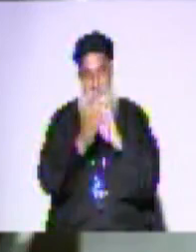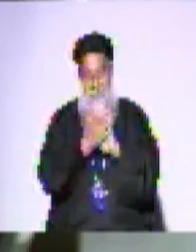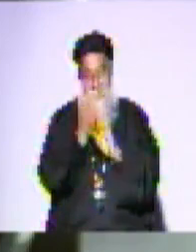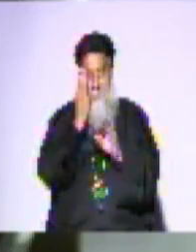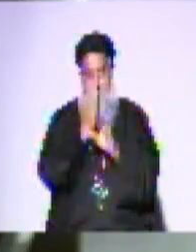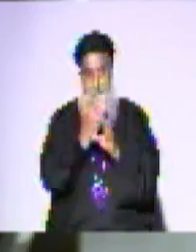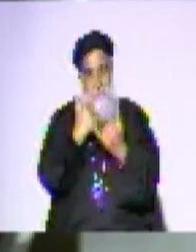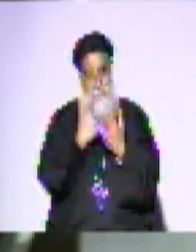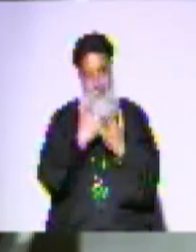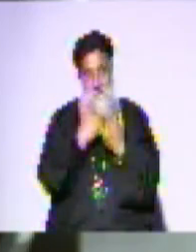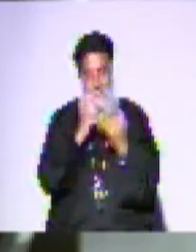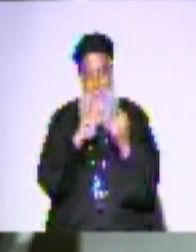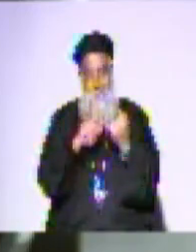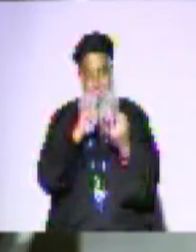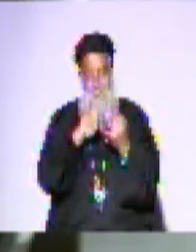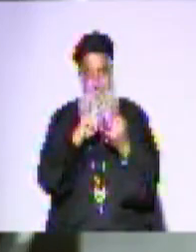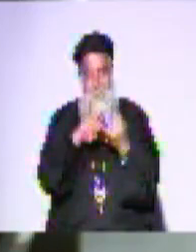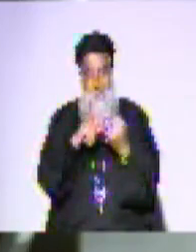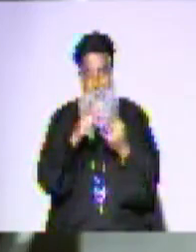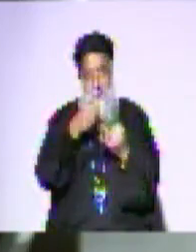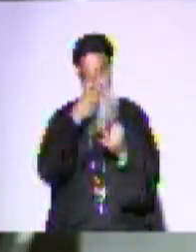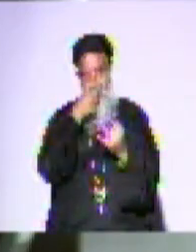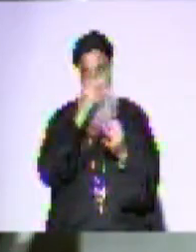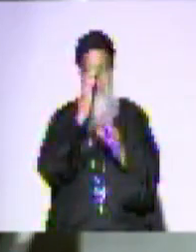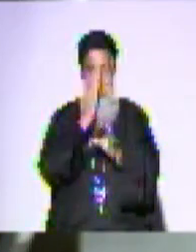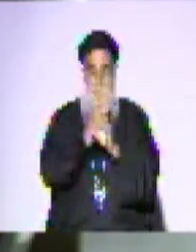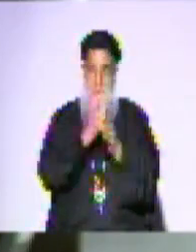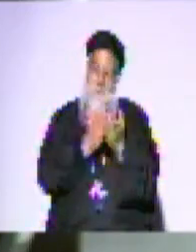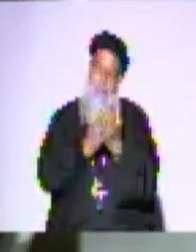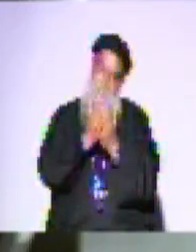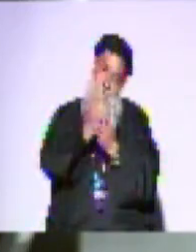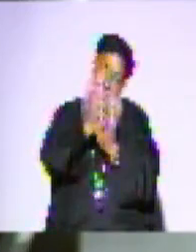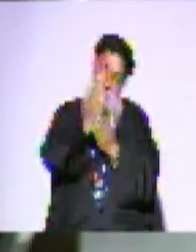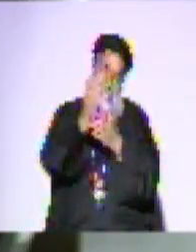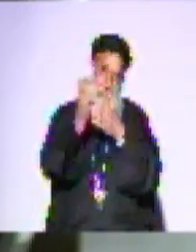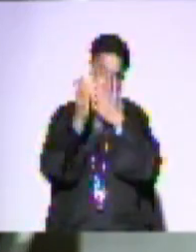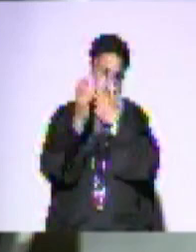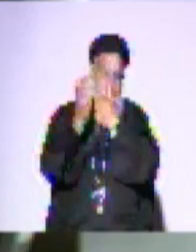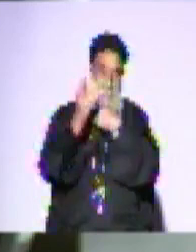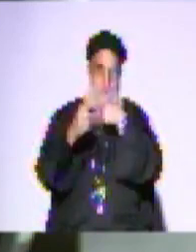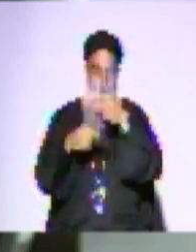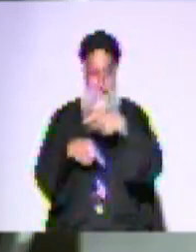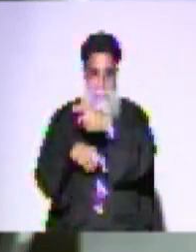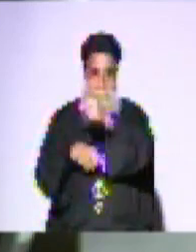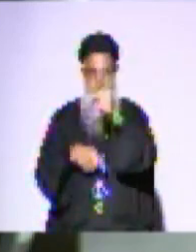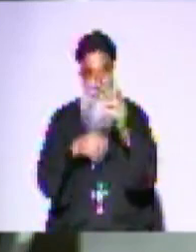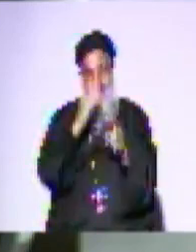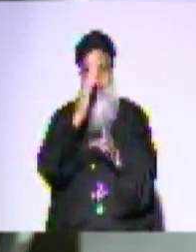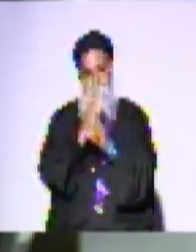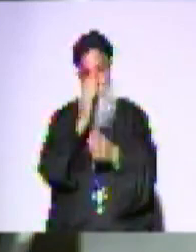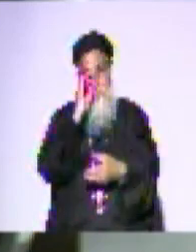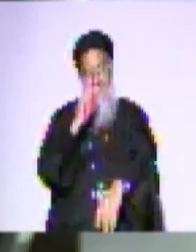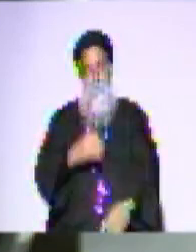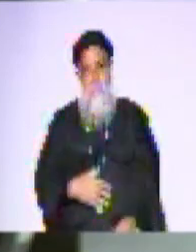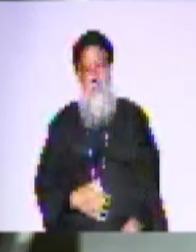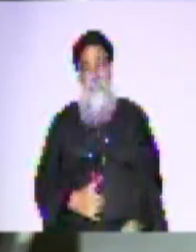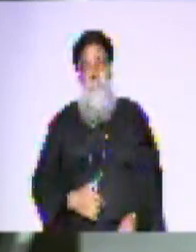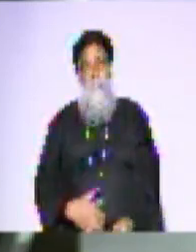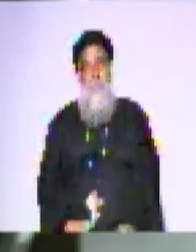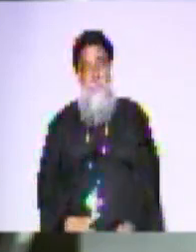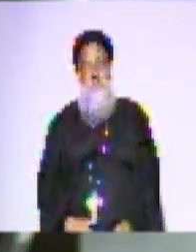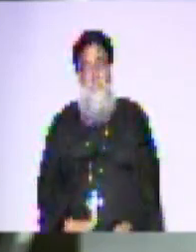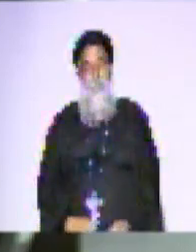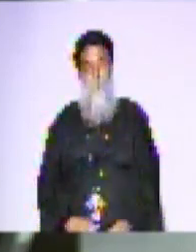في الاعتراف هنا بقى لازم يراجع نفسه بقى وينتظم في الاعتراف، توبة